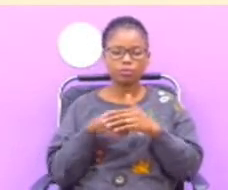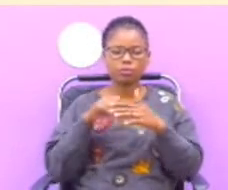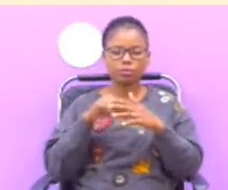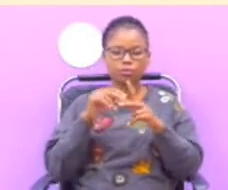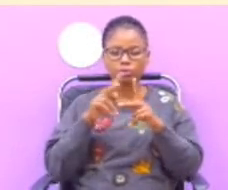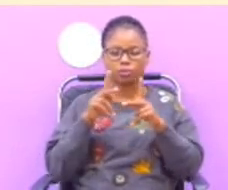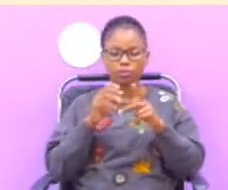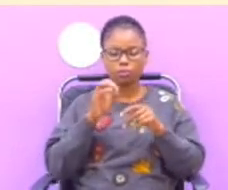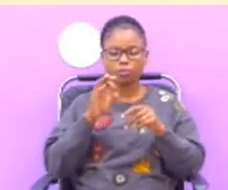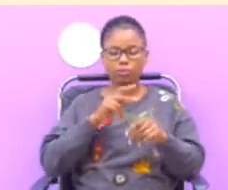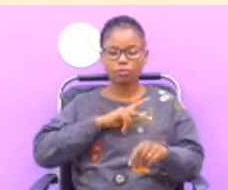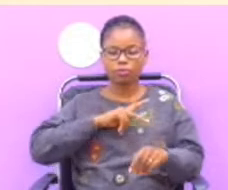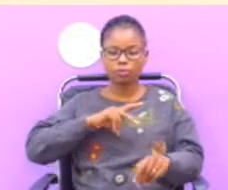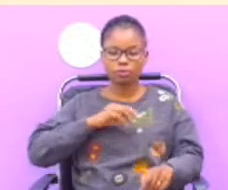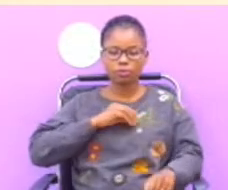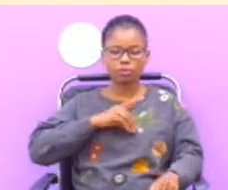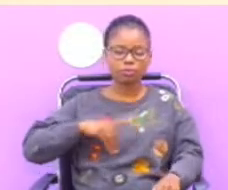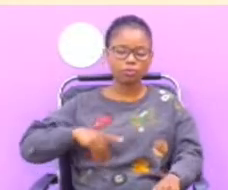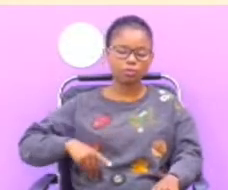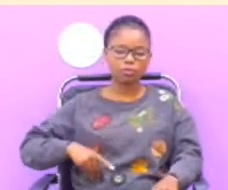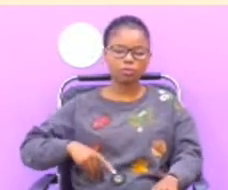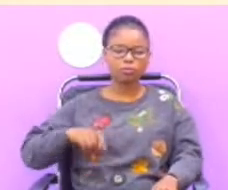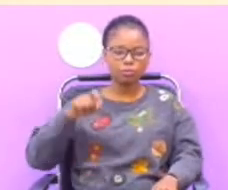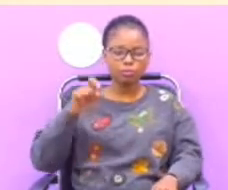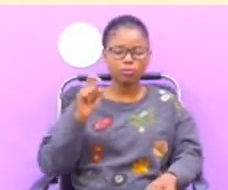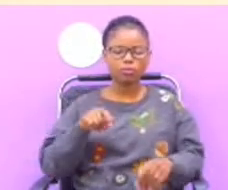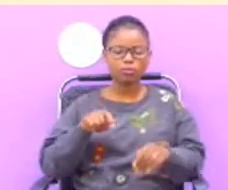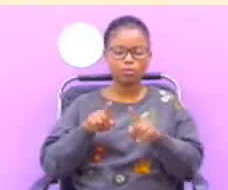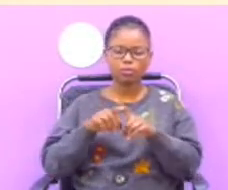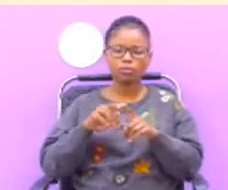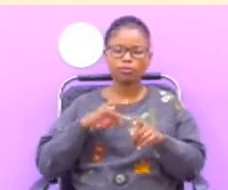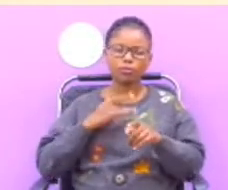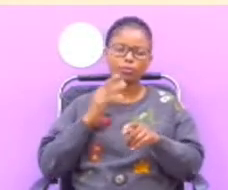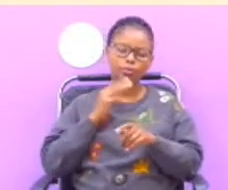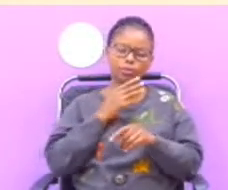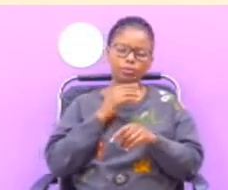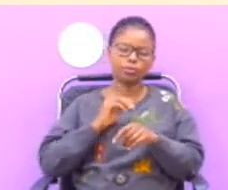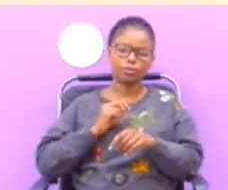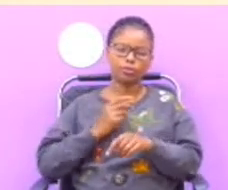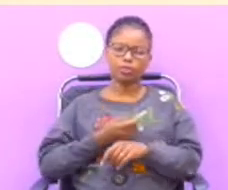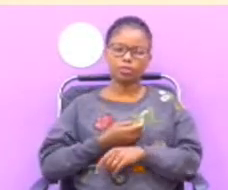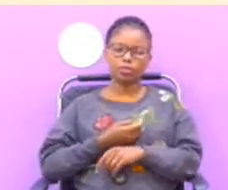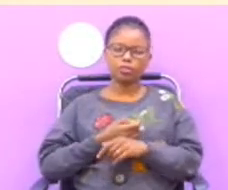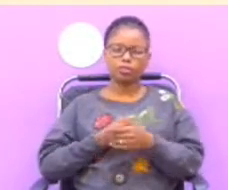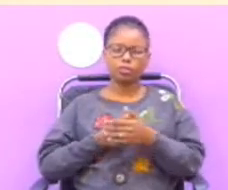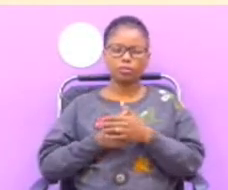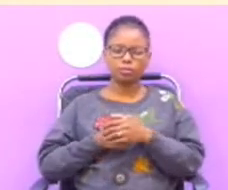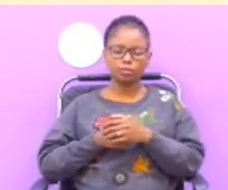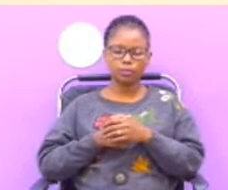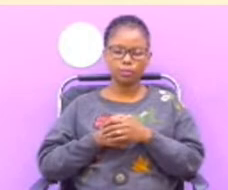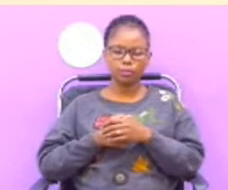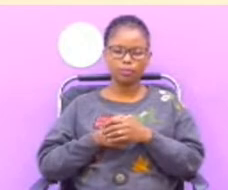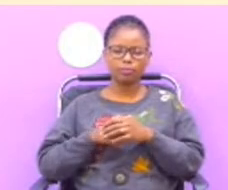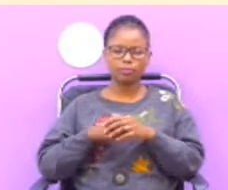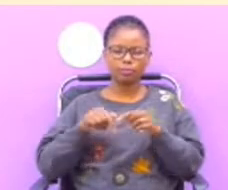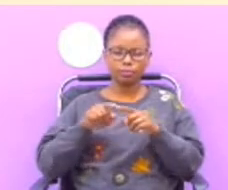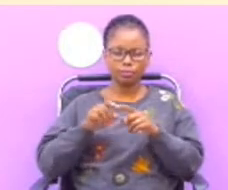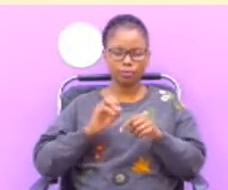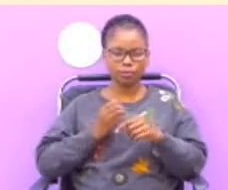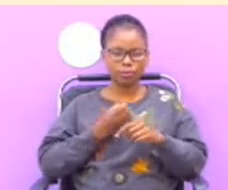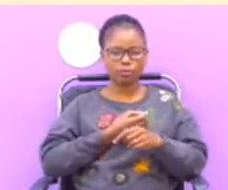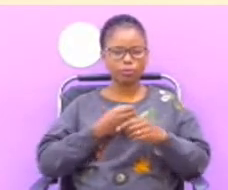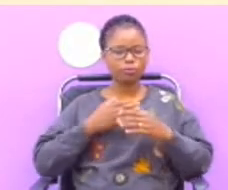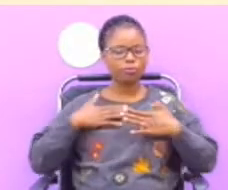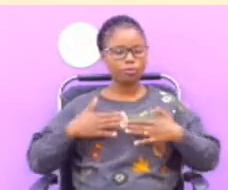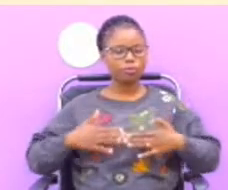gĩthũnũ-inĩ kĩa Daudi na aroiga nĩ egũgĩthinga Ngai ũyũ arotũiguĩrĩra tha mĩanya ĩno yothe ĩthingũkĩte mĩĩrĩ-inĩ ĩno itũ